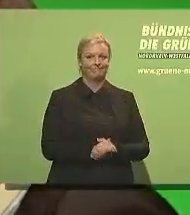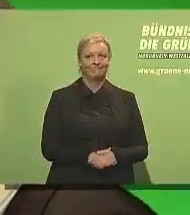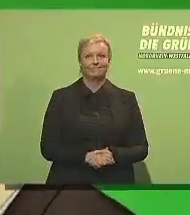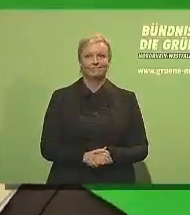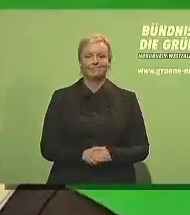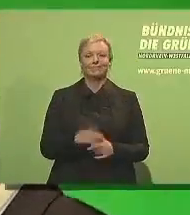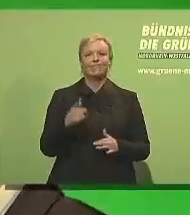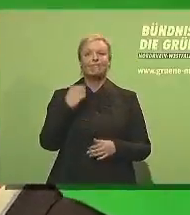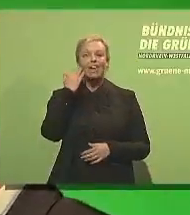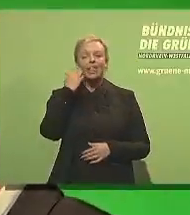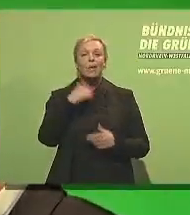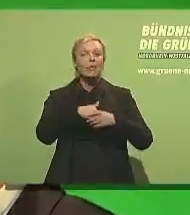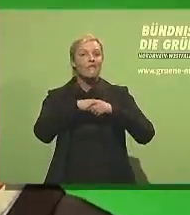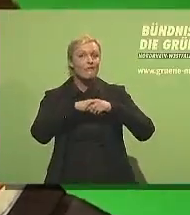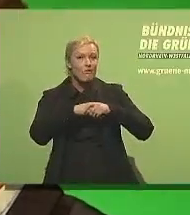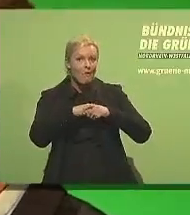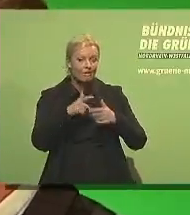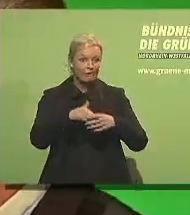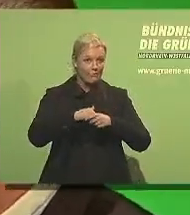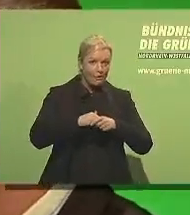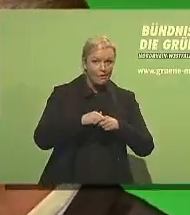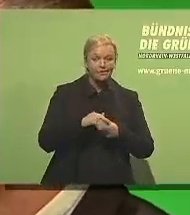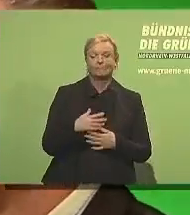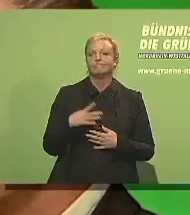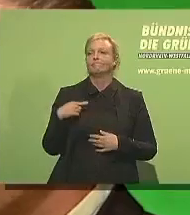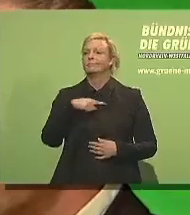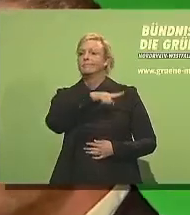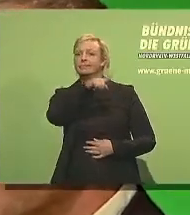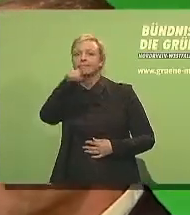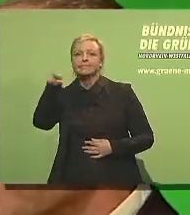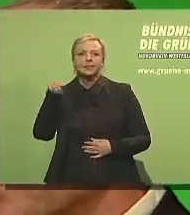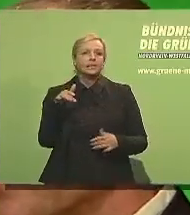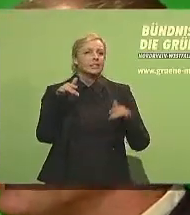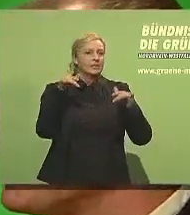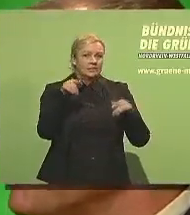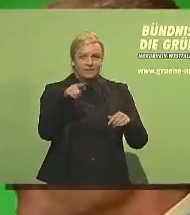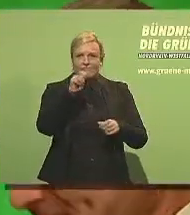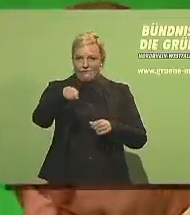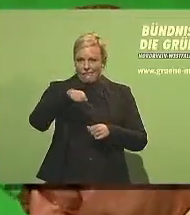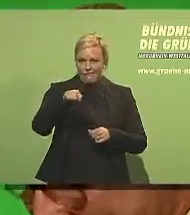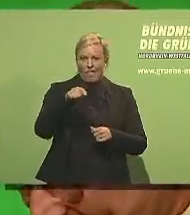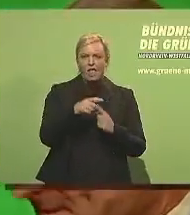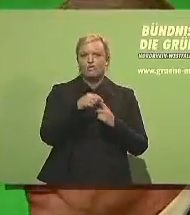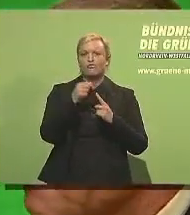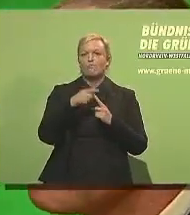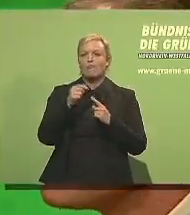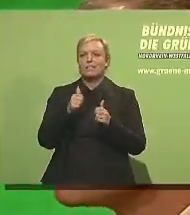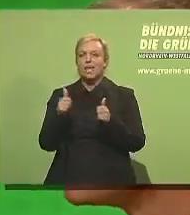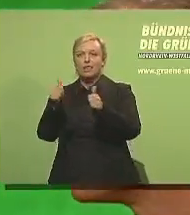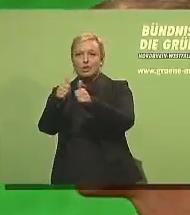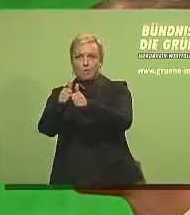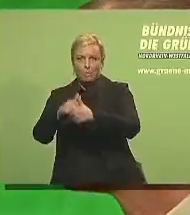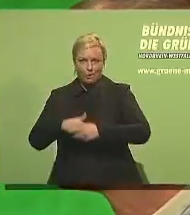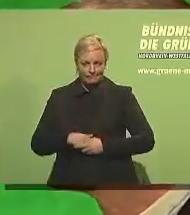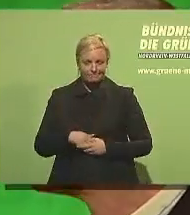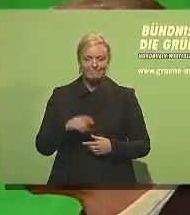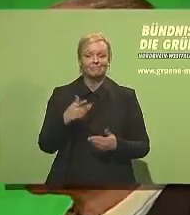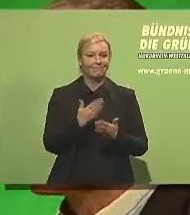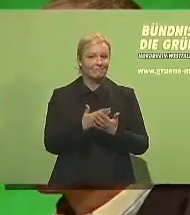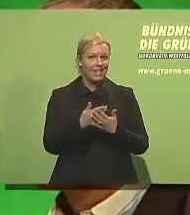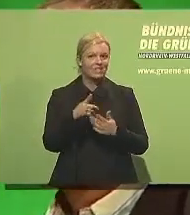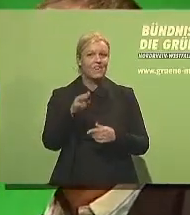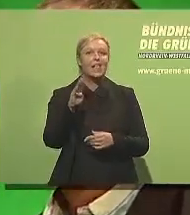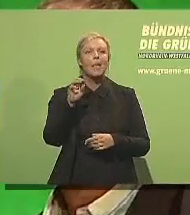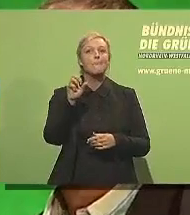Liebe Freundinnen und Freunde, ihr habt ein Spitzenduo gewählt. Und deswegen, liebe Bärbel, komm doch noch mal auf